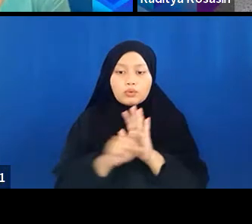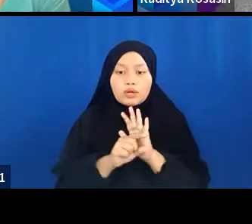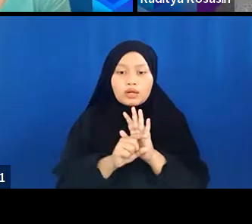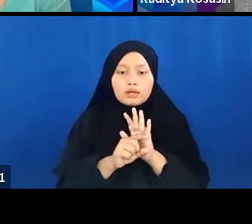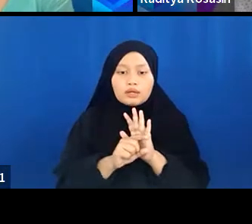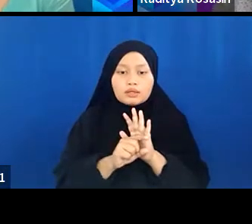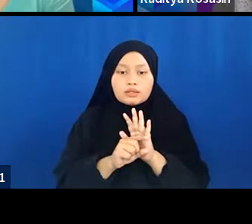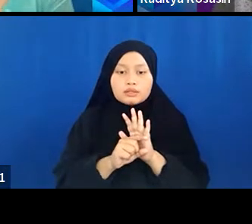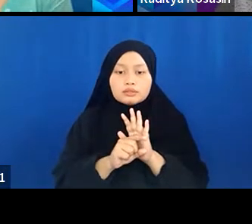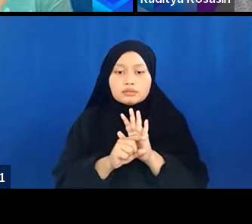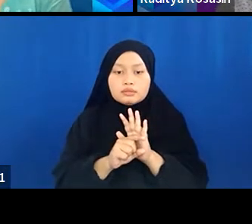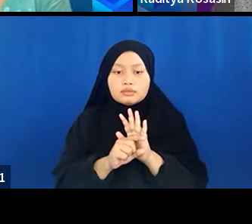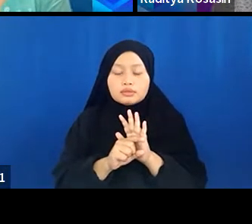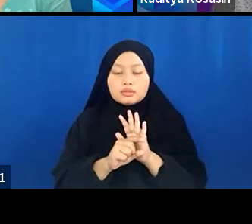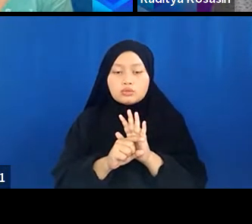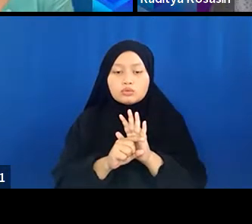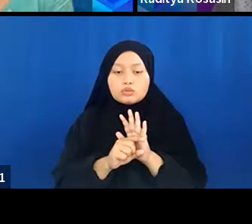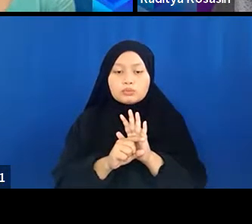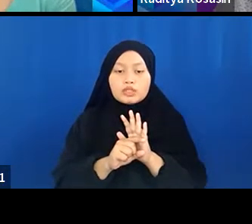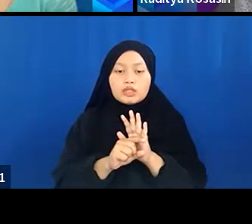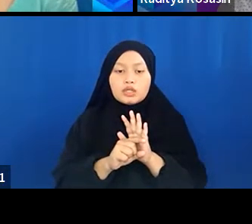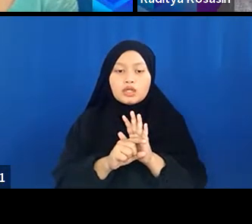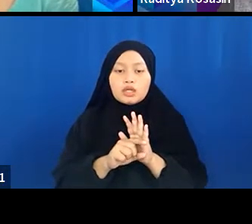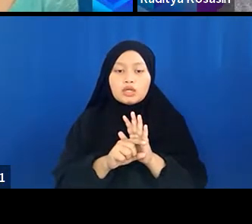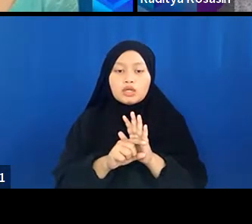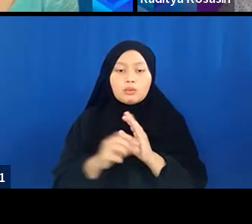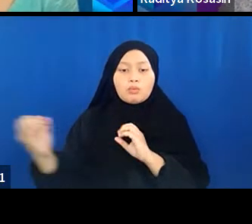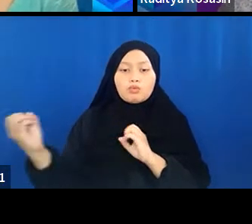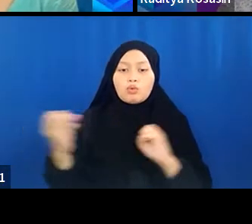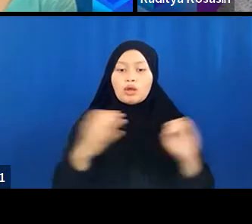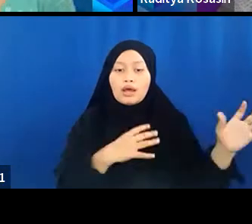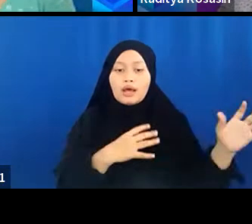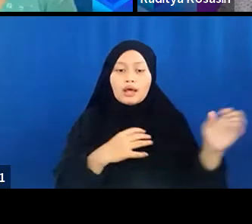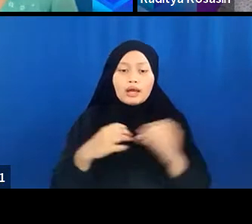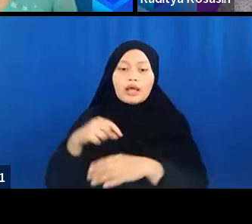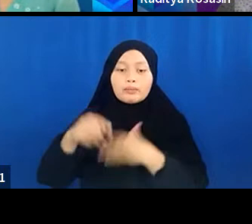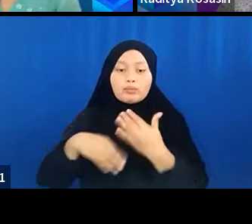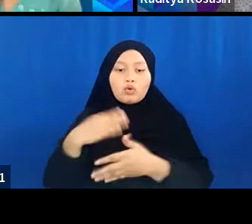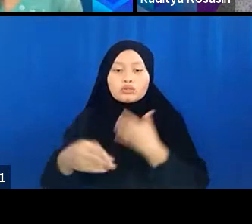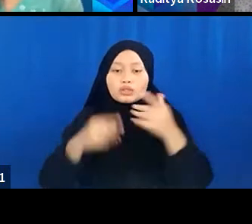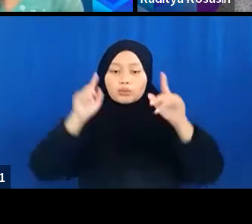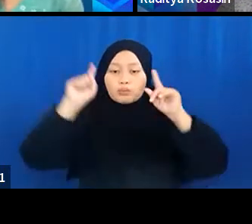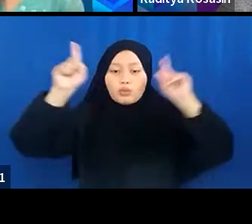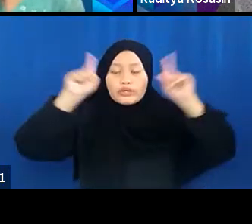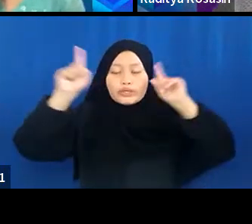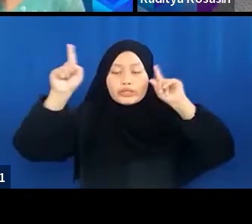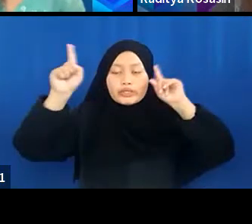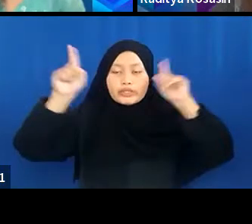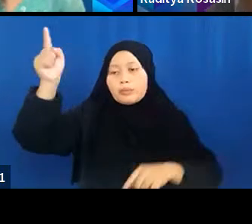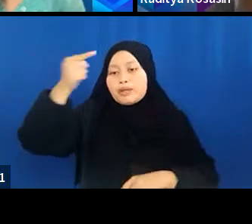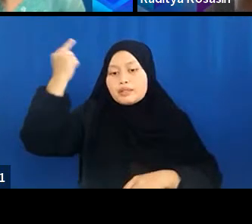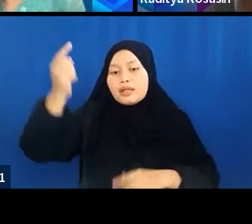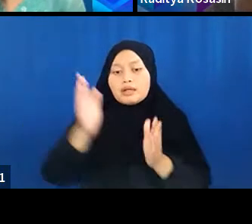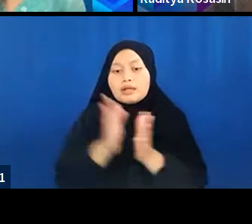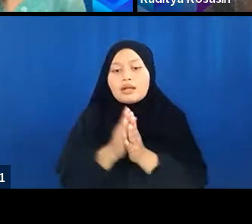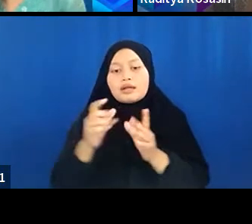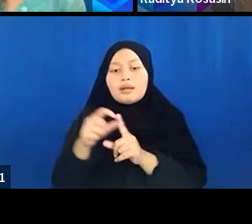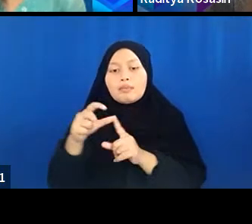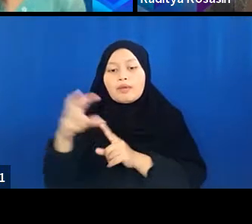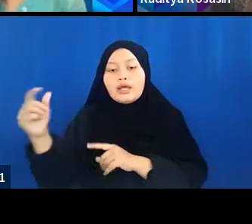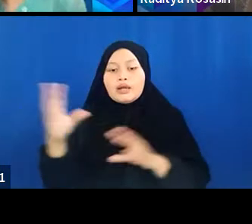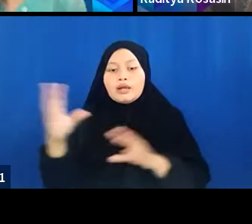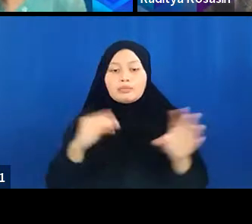dua arah ini adalah proses politik dimana adalah antara antara pemerintah dan DPR